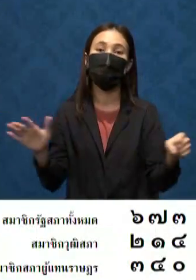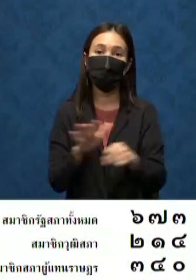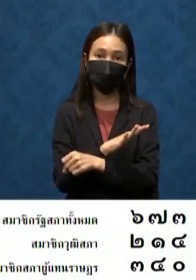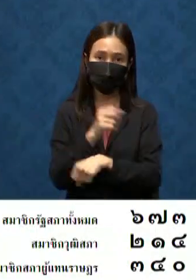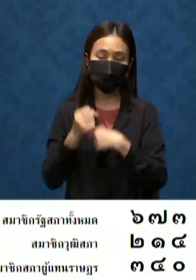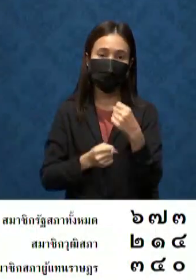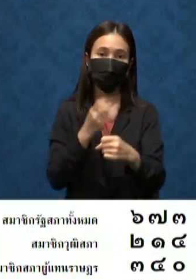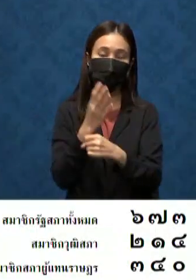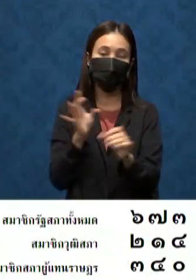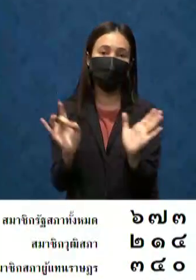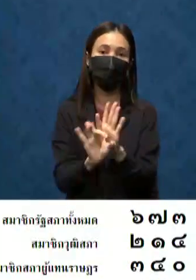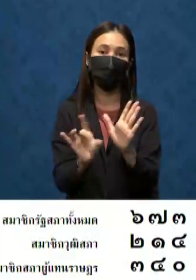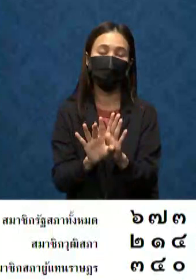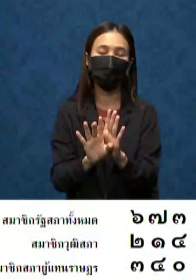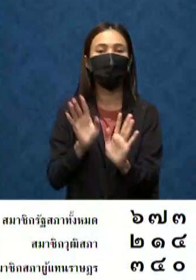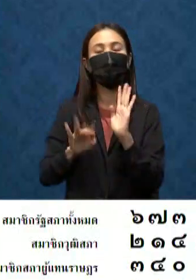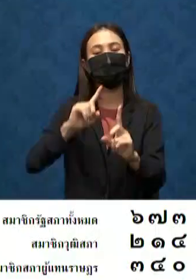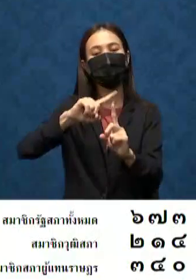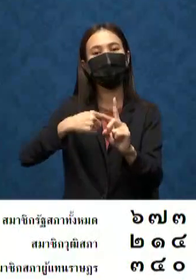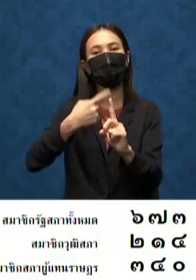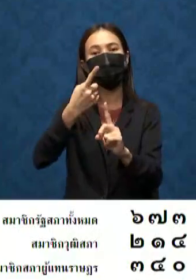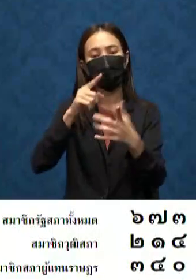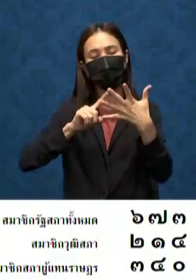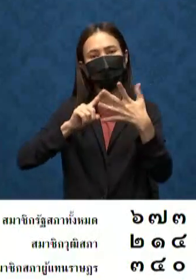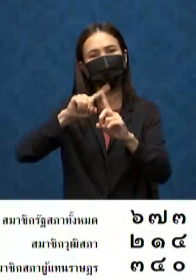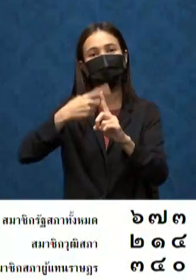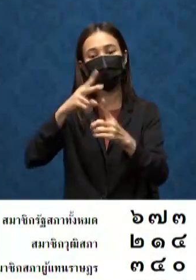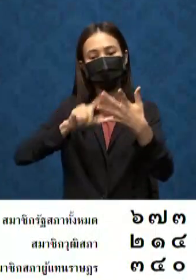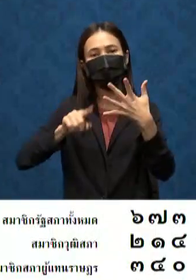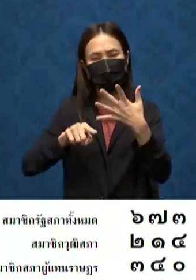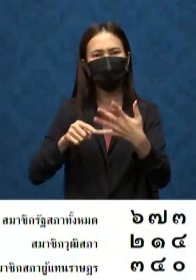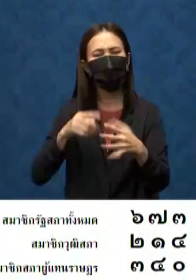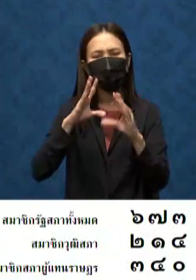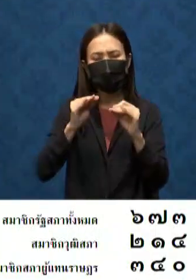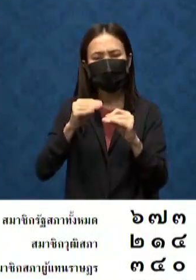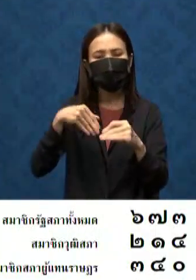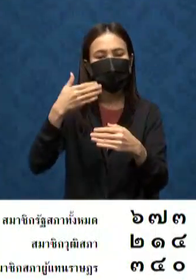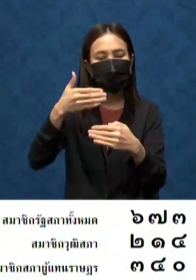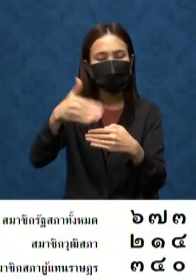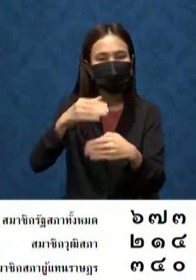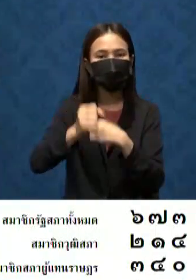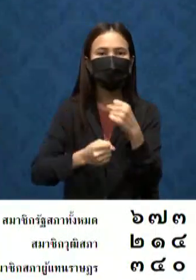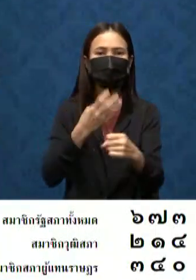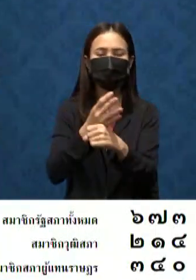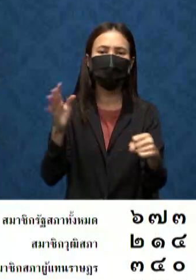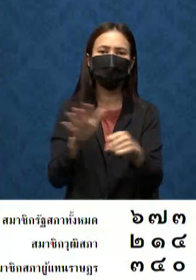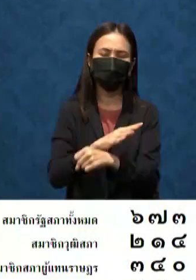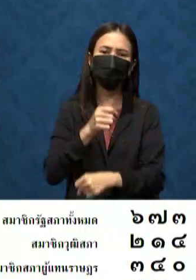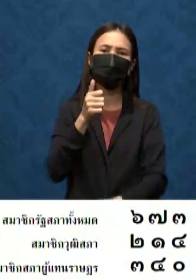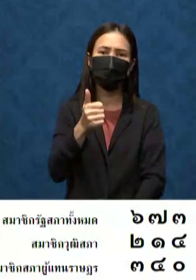สุดท้ายกันในสิ้นเดือนกุมภาพันธ์เนี่ยเป็นมาด้วยดีตลอดผมในฐานะ